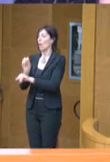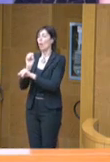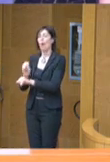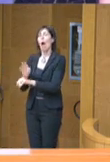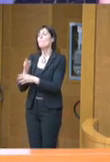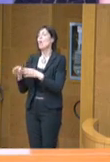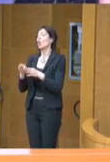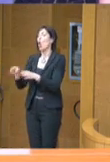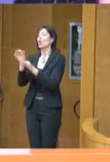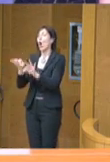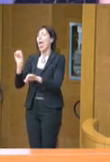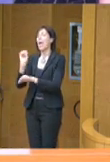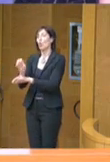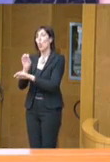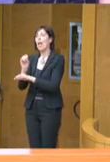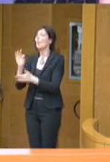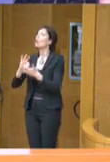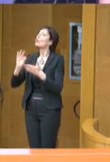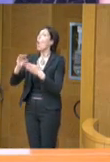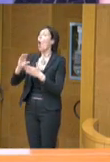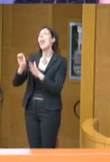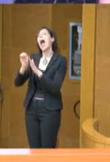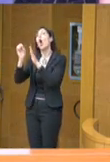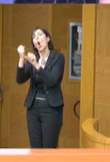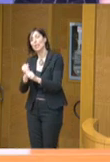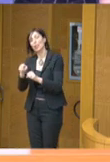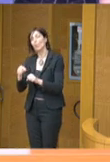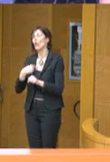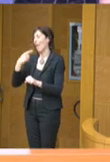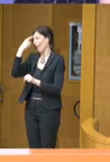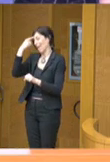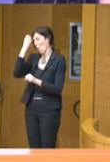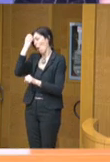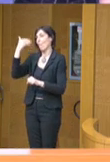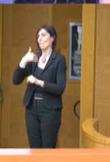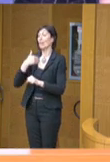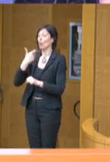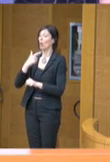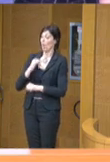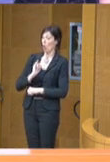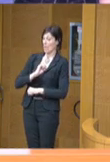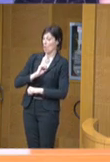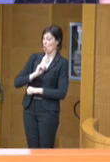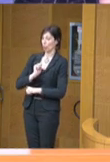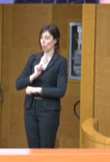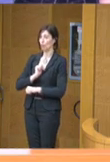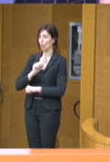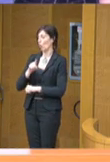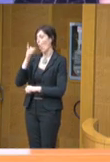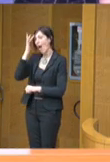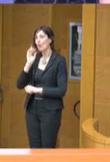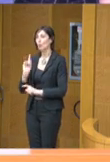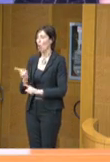educativo di quella scuola costituzionale che ho in mente, perché l'io da solo rischia di non